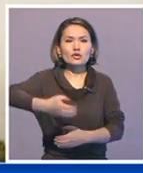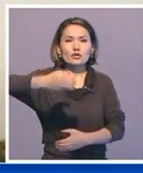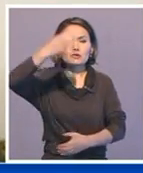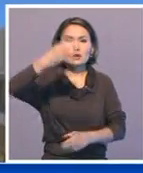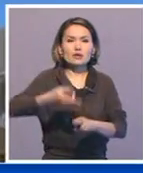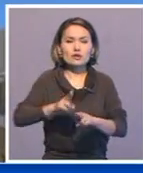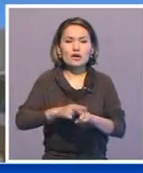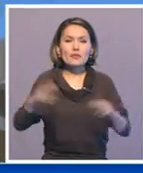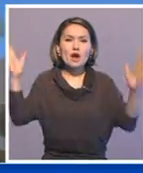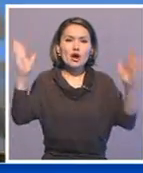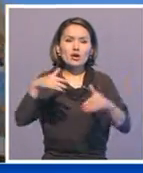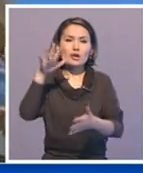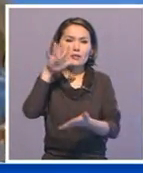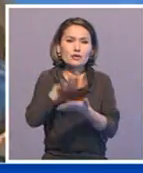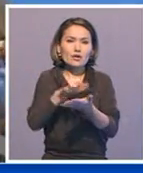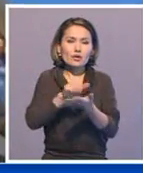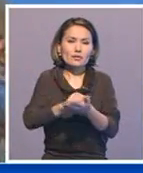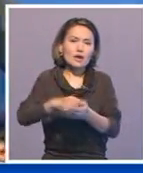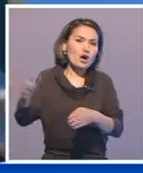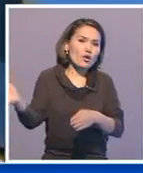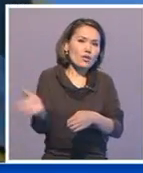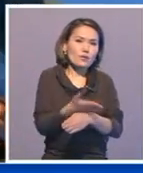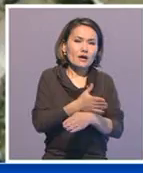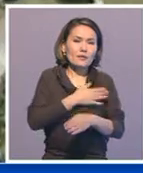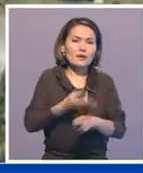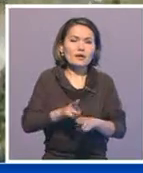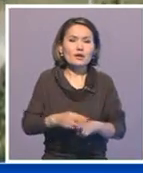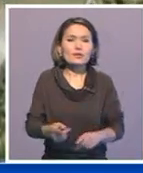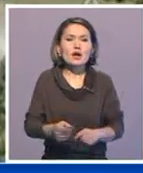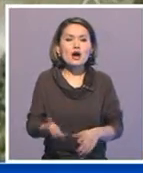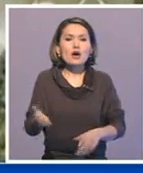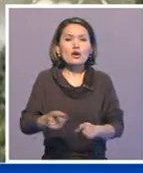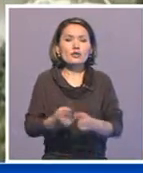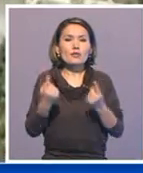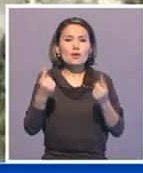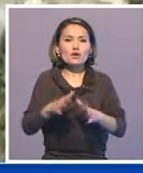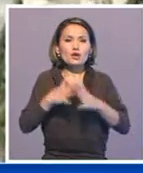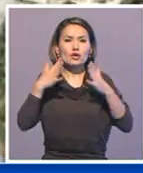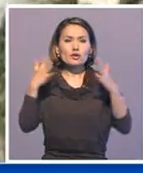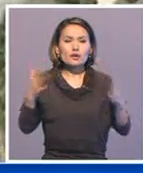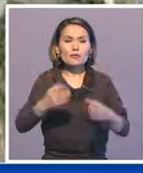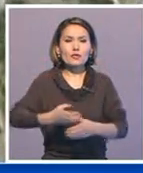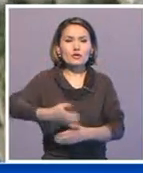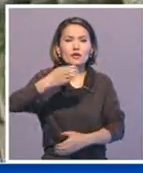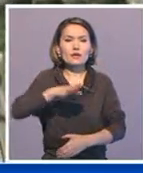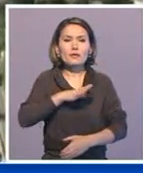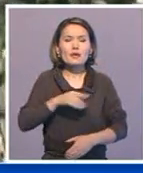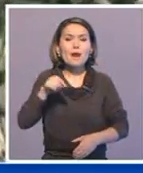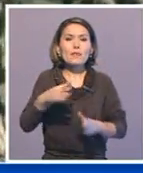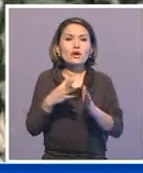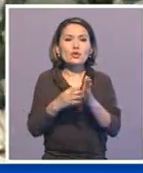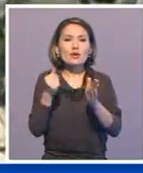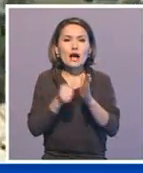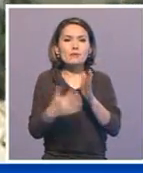түтетіп, әрі кемелер үшін маяктың рөлін атқарып, тіпті шаһардың ең танымал символына айналған. Мұнара 1965 жылы салынып,